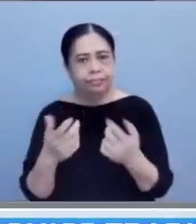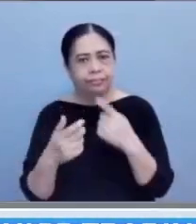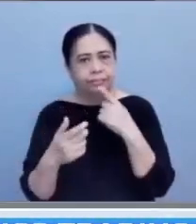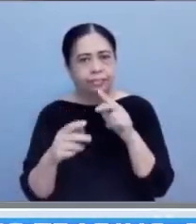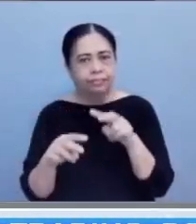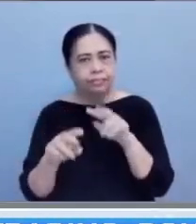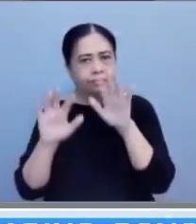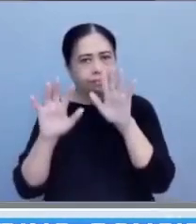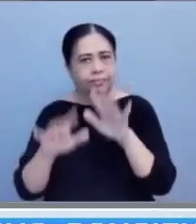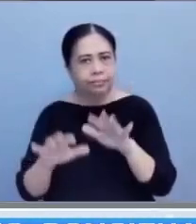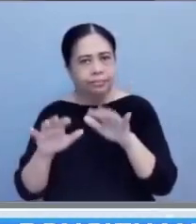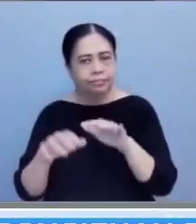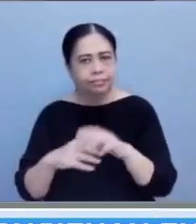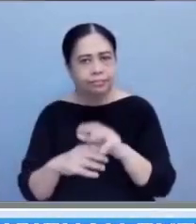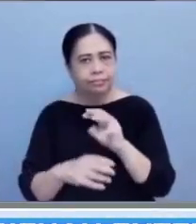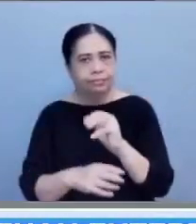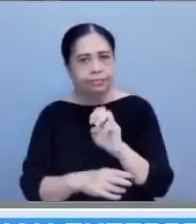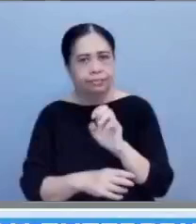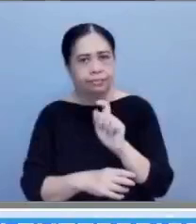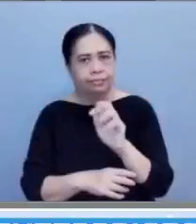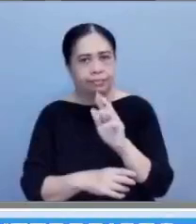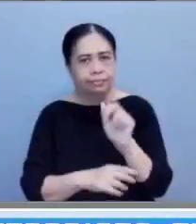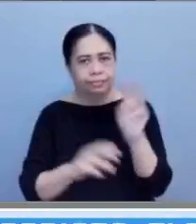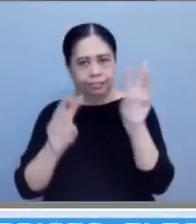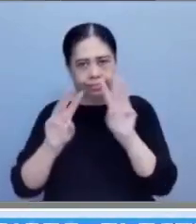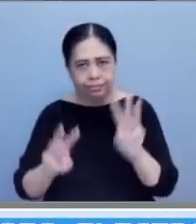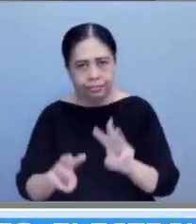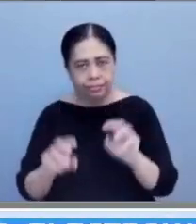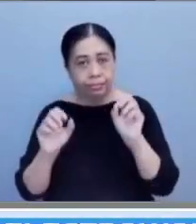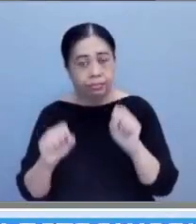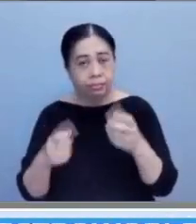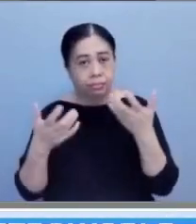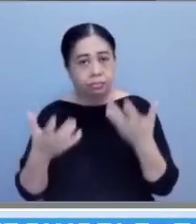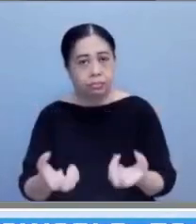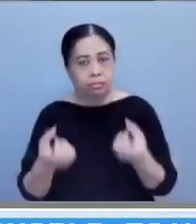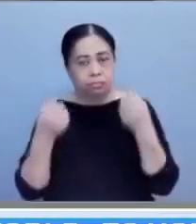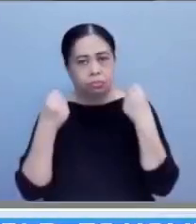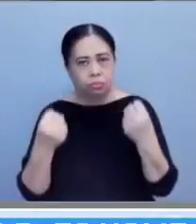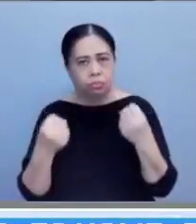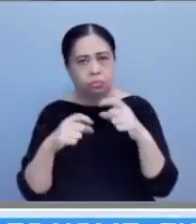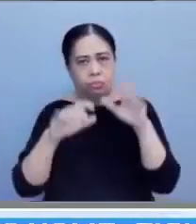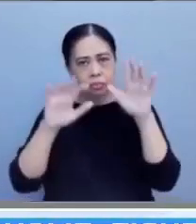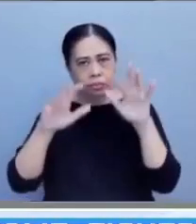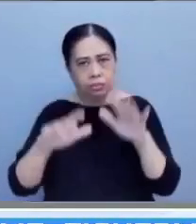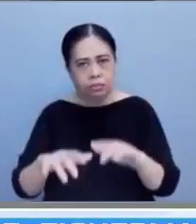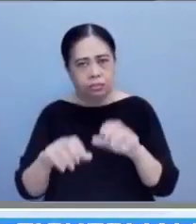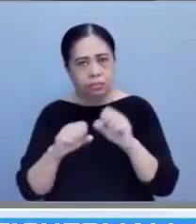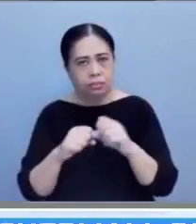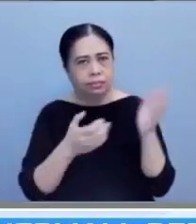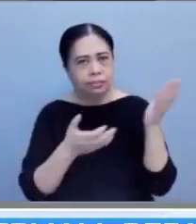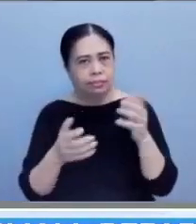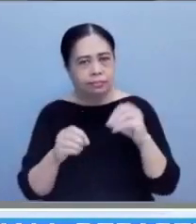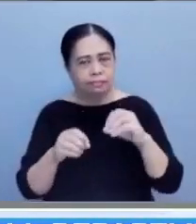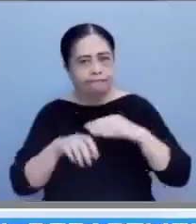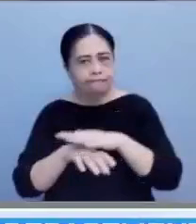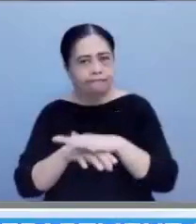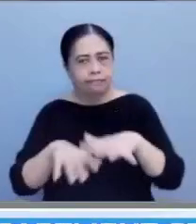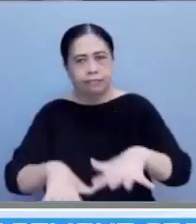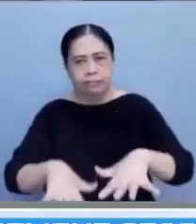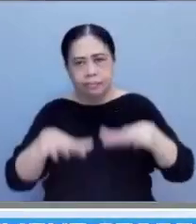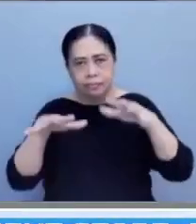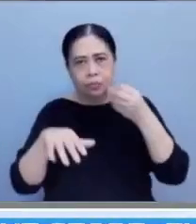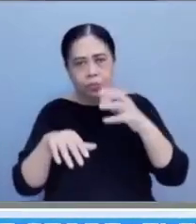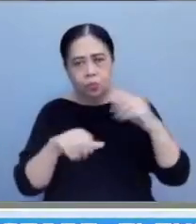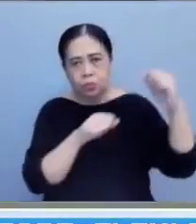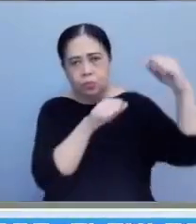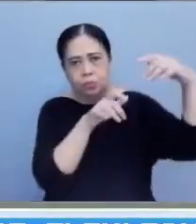forecast ng Metro Weather. Posible ang heavy to intense rain sa ilang lugar na maaaring magdulot ng baha o landslide. Uulanin